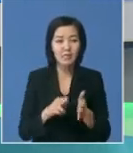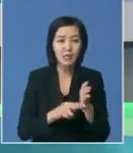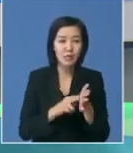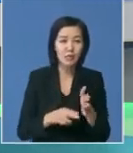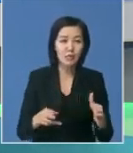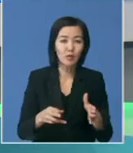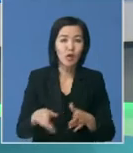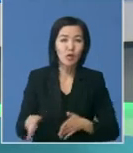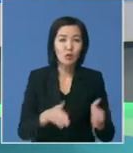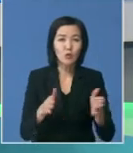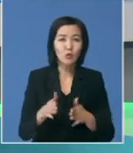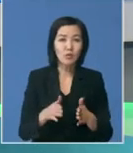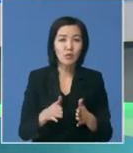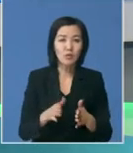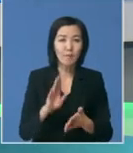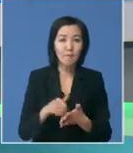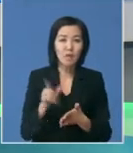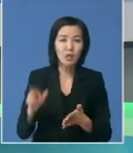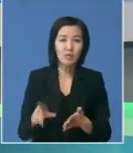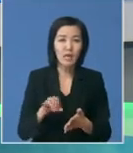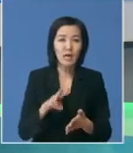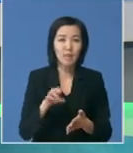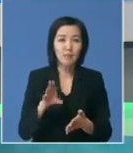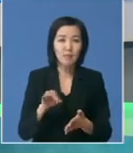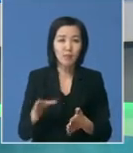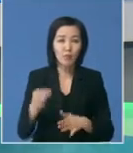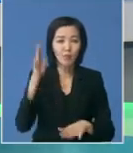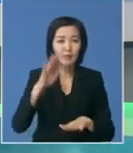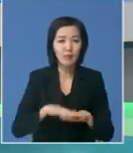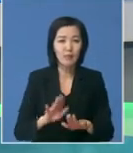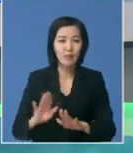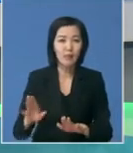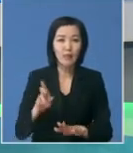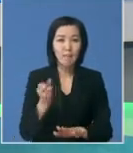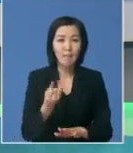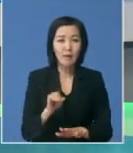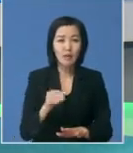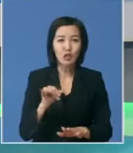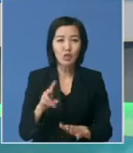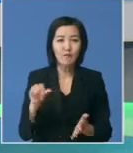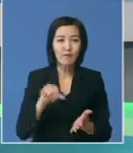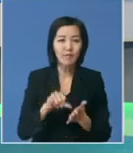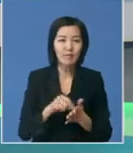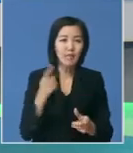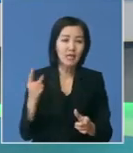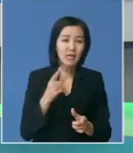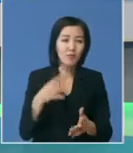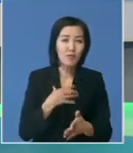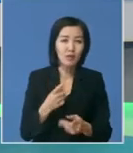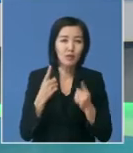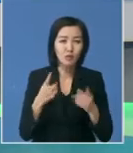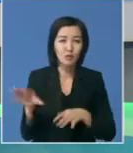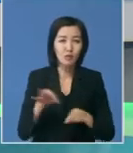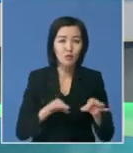компаниясы акционерлік қоғамының басшысы Қанат Алпысбаев және облыс әкімінің орынбасары Айдарбек Байжанов қатысты. Ел экономикасы үшін маңызы зор